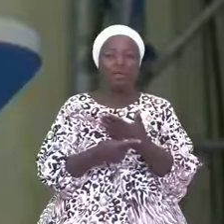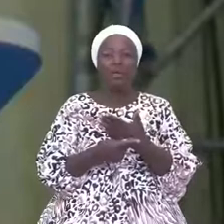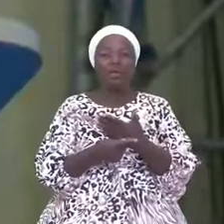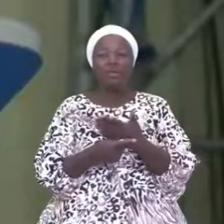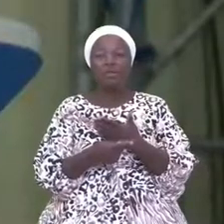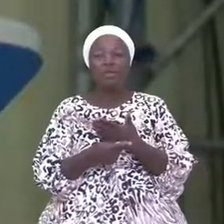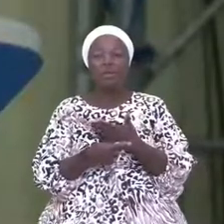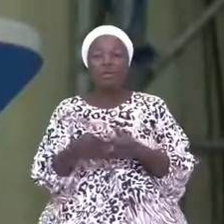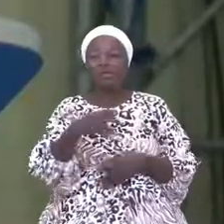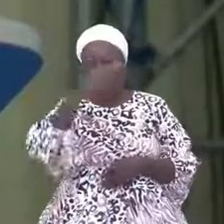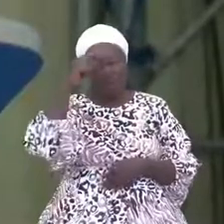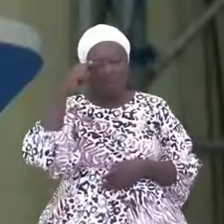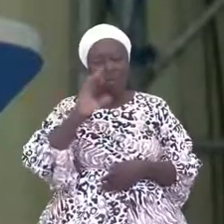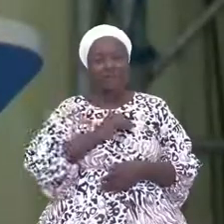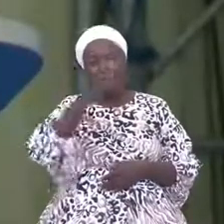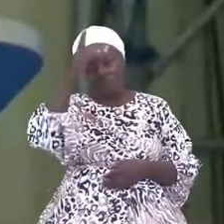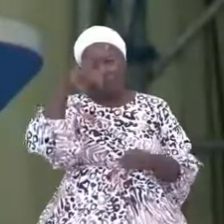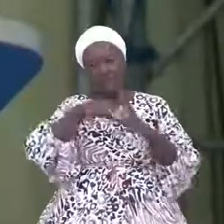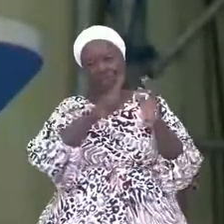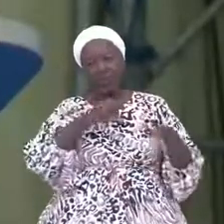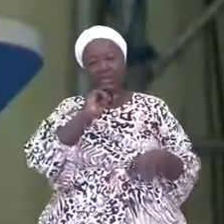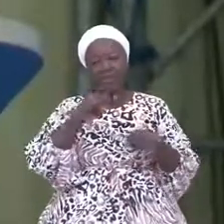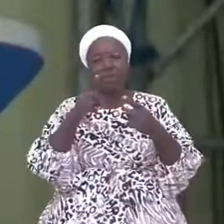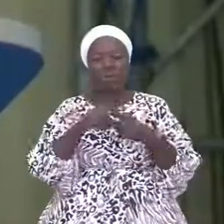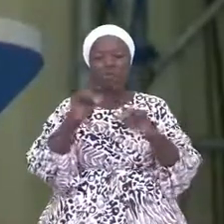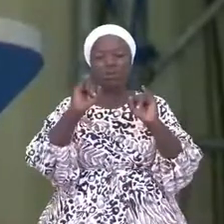Il y aura le programme de la convocation